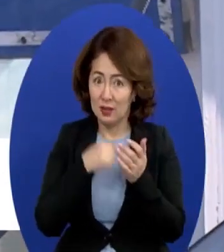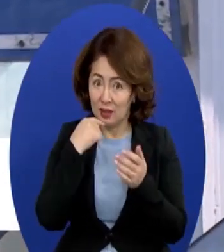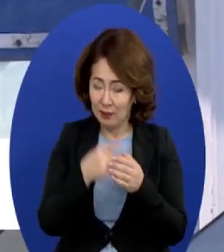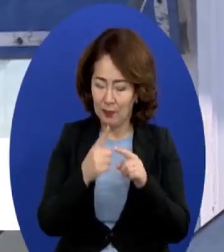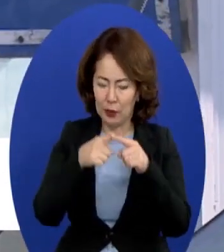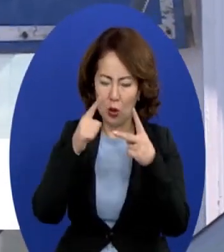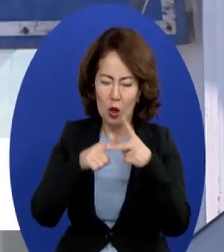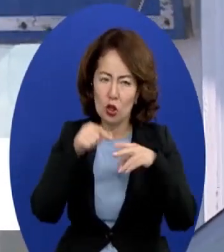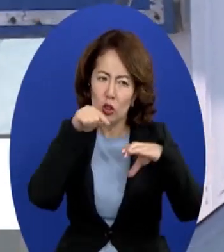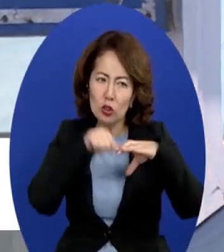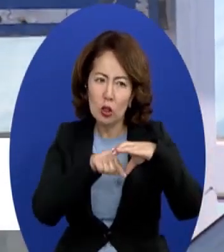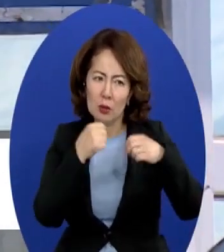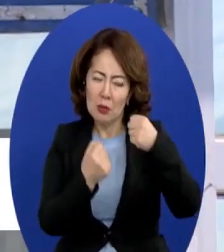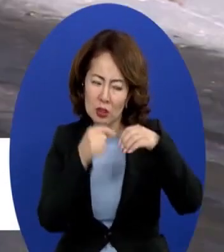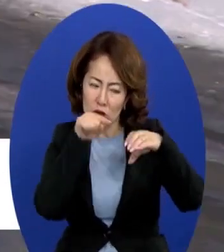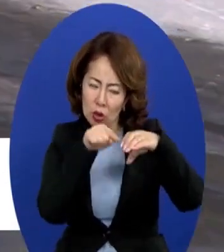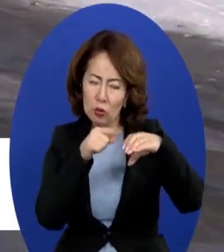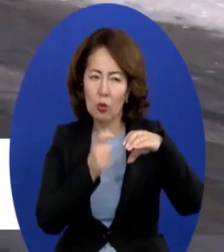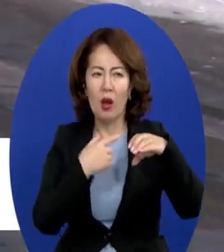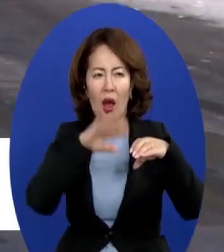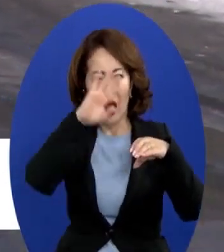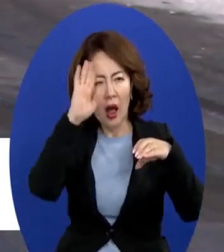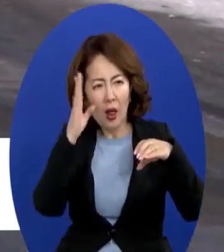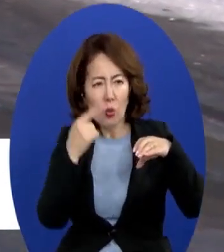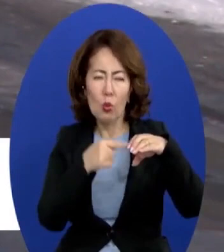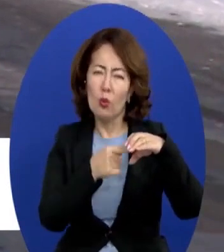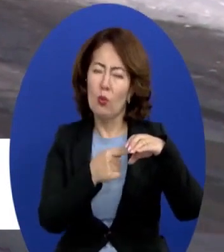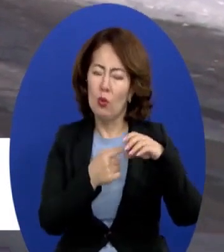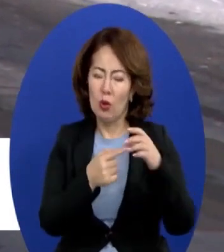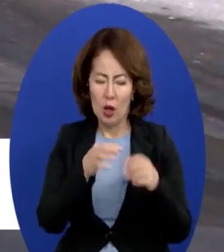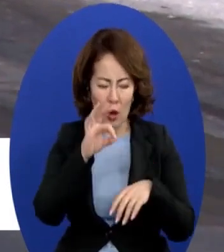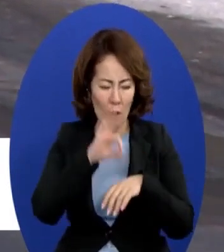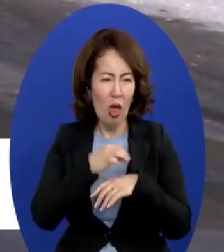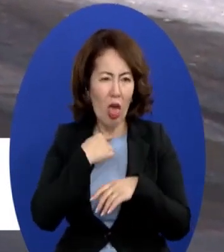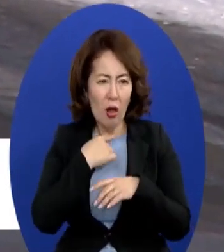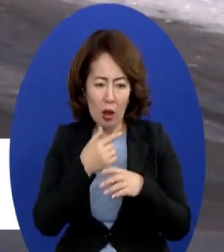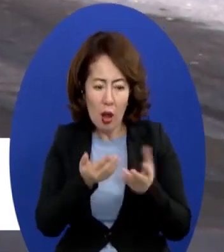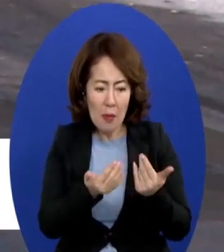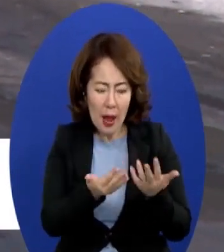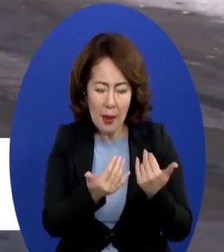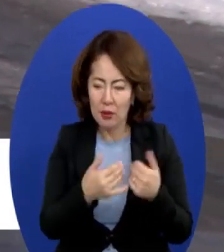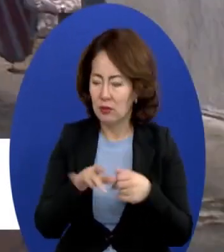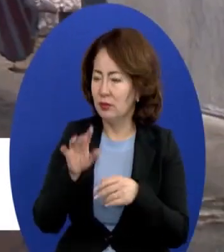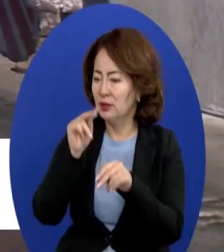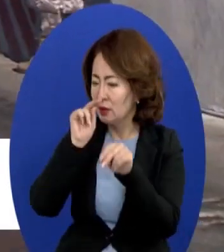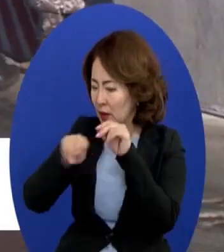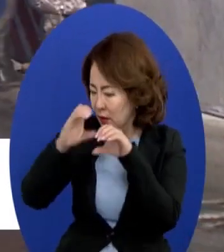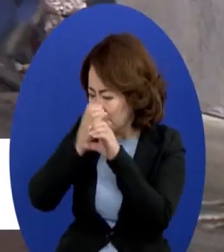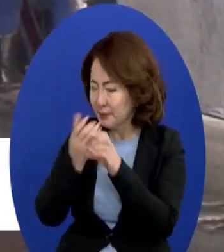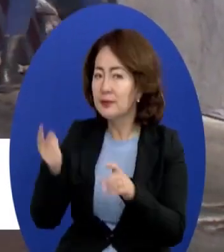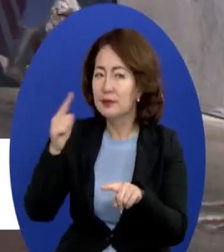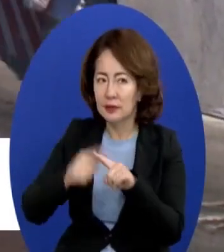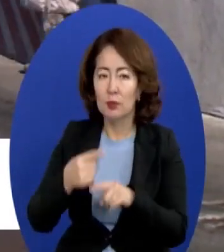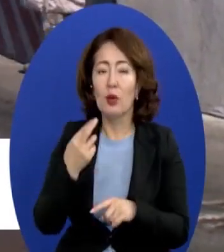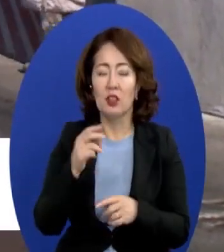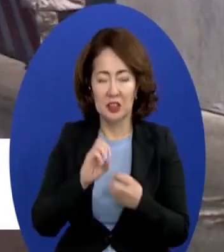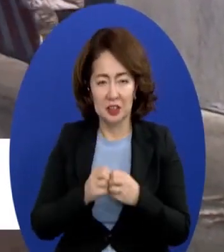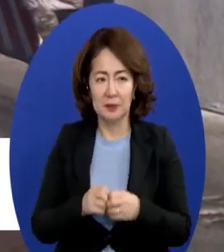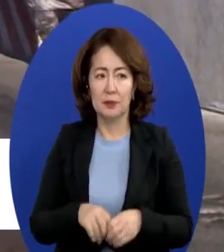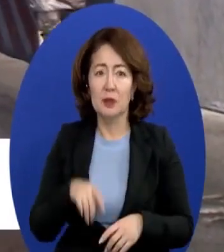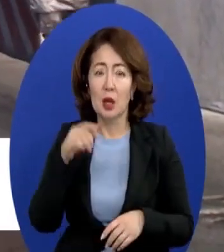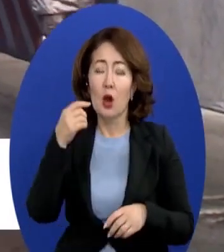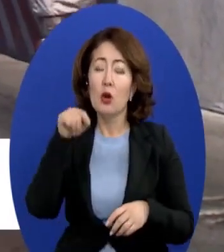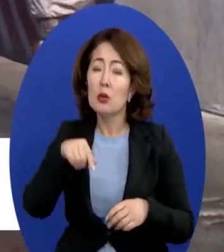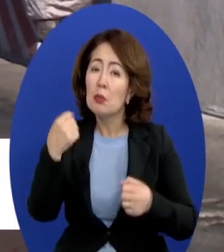болон халуурсан шинж тэмдэгтэй иргэнээс төргөвчлсэн оншлуураар ахин шинжилгээ авах юм байна. Тээврийн хэрэгсэлт дотор яг